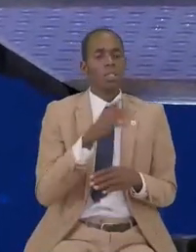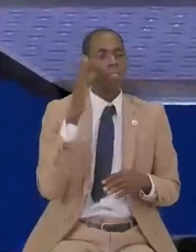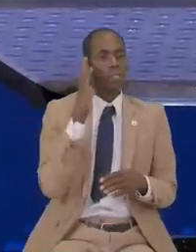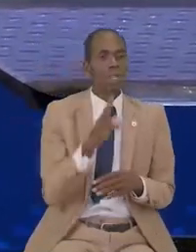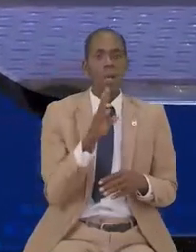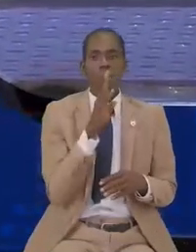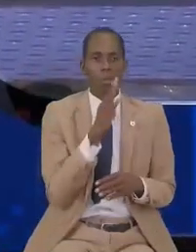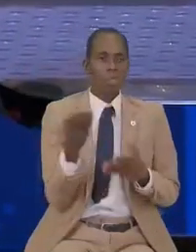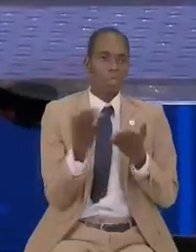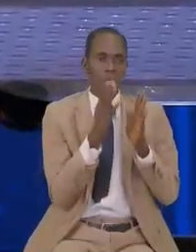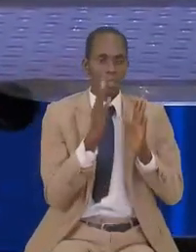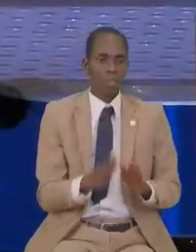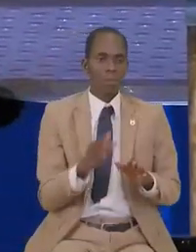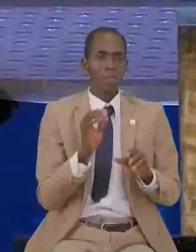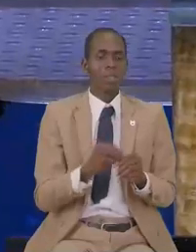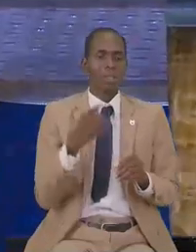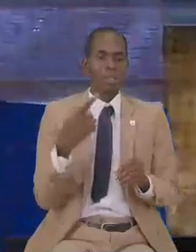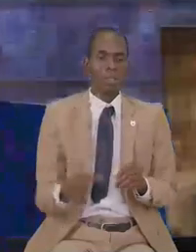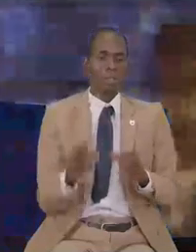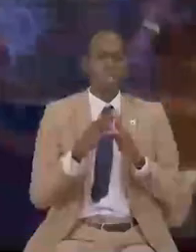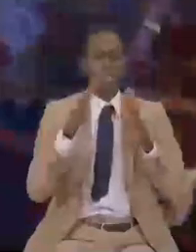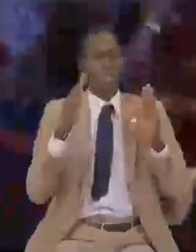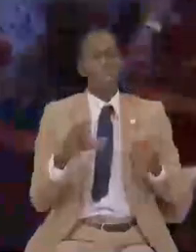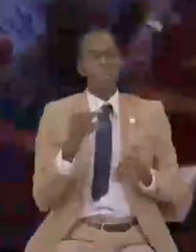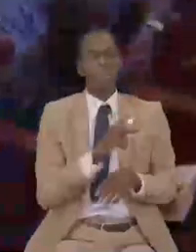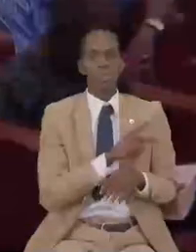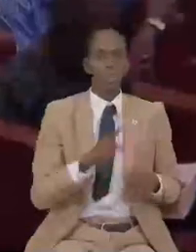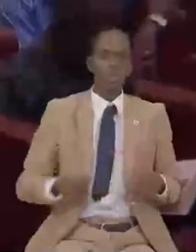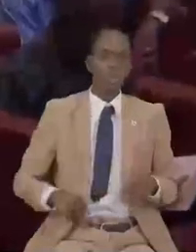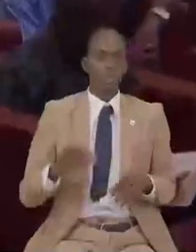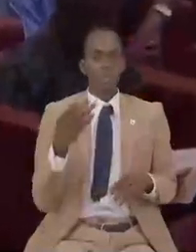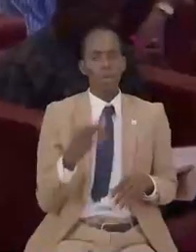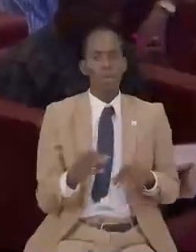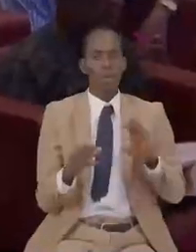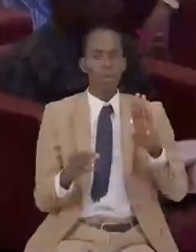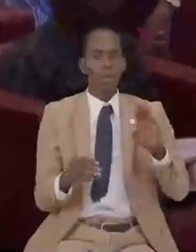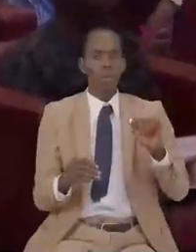dans le palais du roi de Babylone.